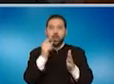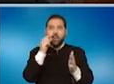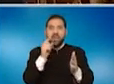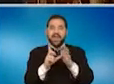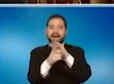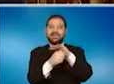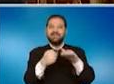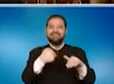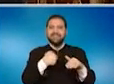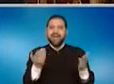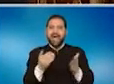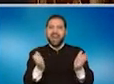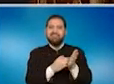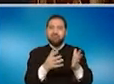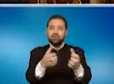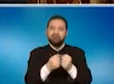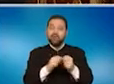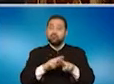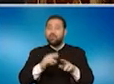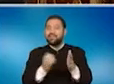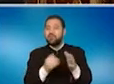și tu să o ai. Și cum trebuie să devină omul până la urmă.